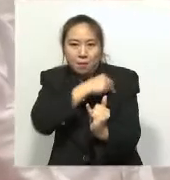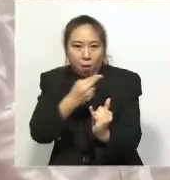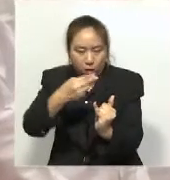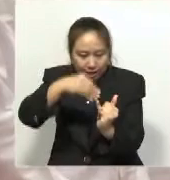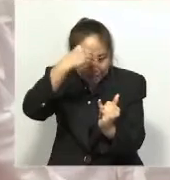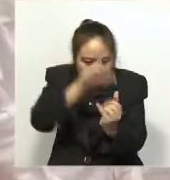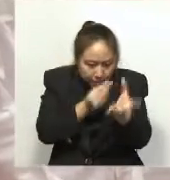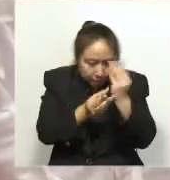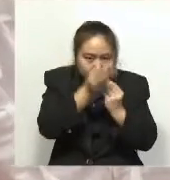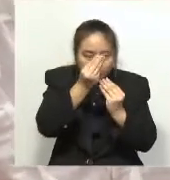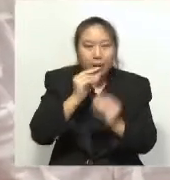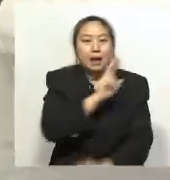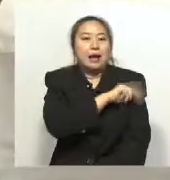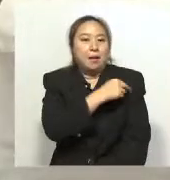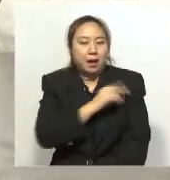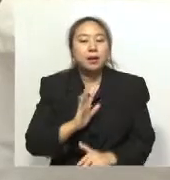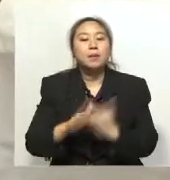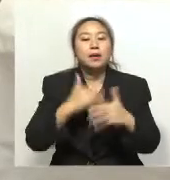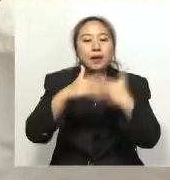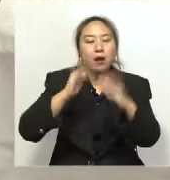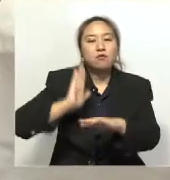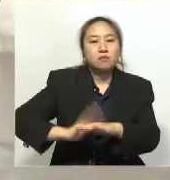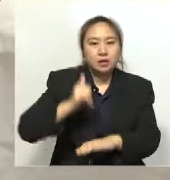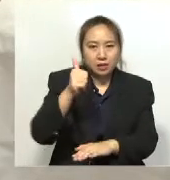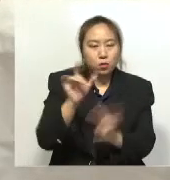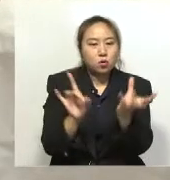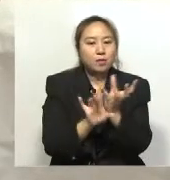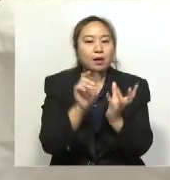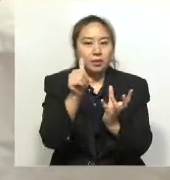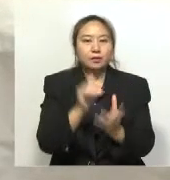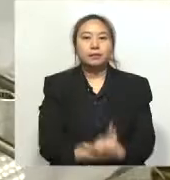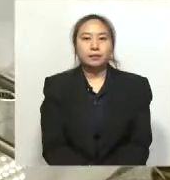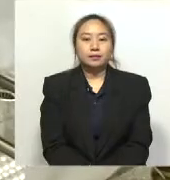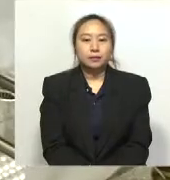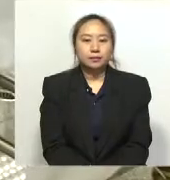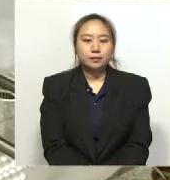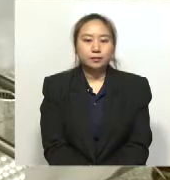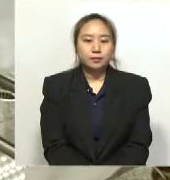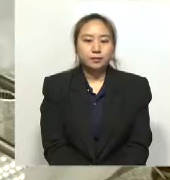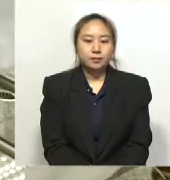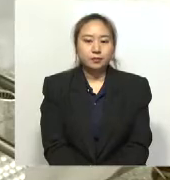ำให้วงการแพทย์นั้นเกิดการพัฒนาและได้แพทย์ฝีมือดีมีคุณภาพออกสู่สังคมค่ะ